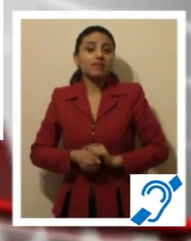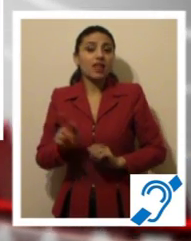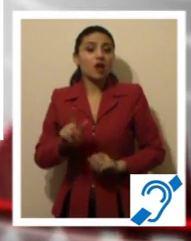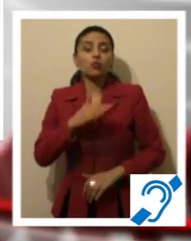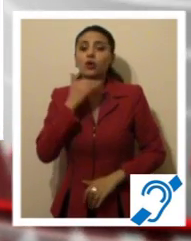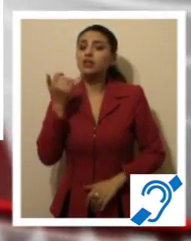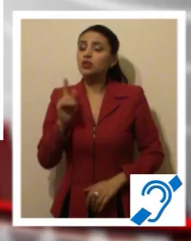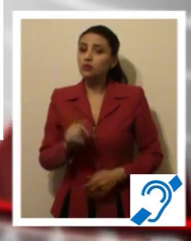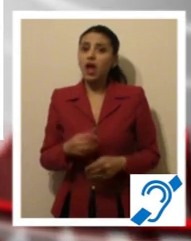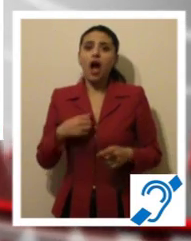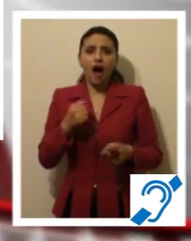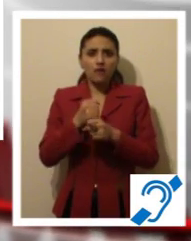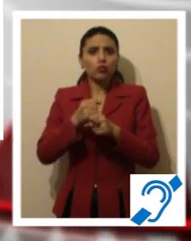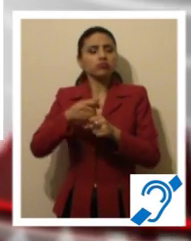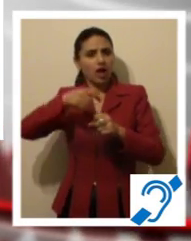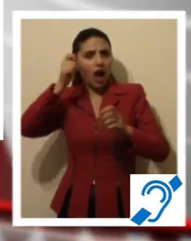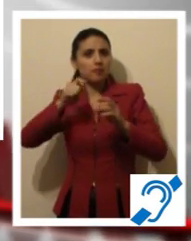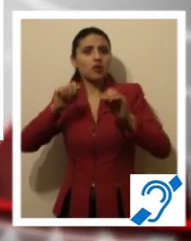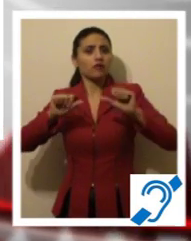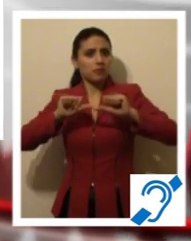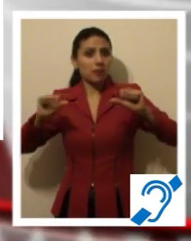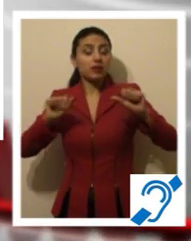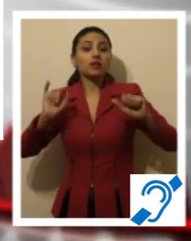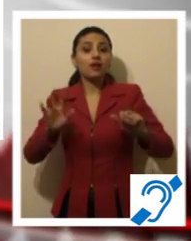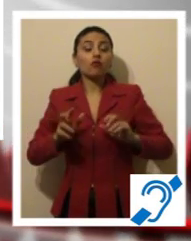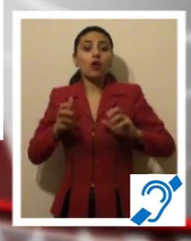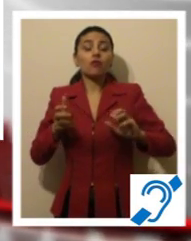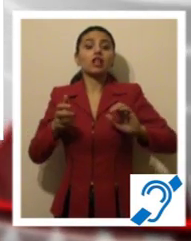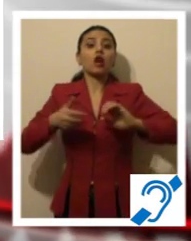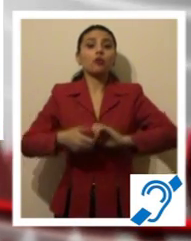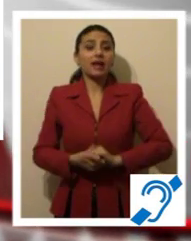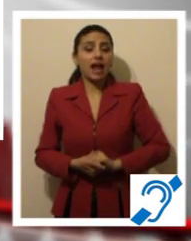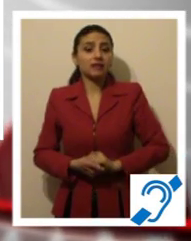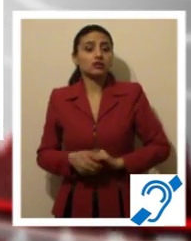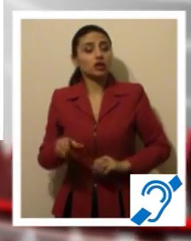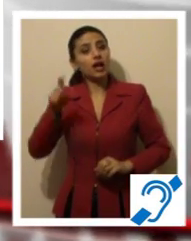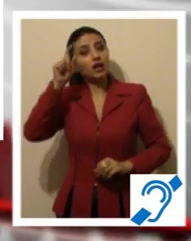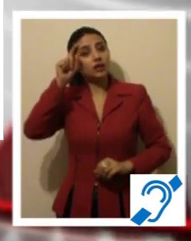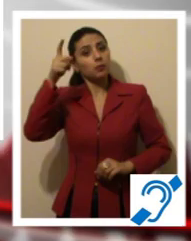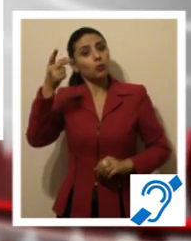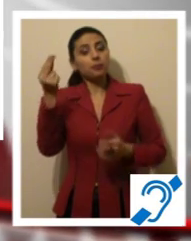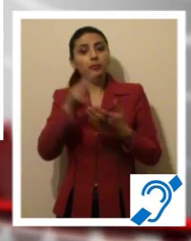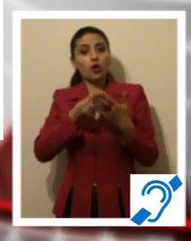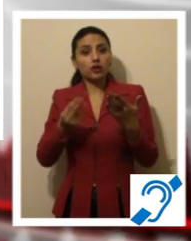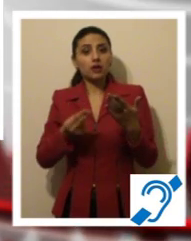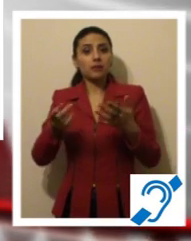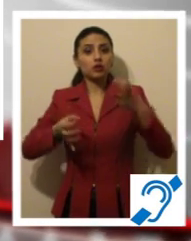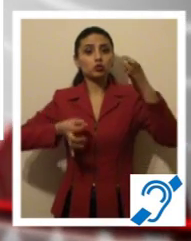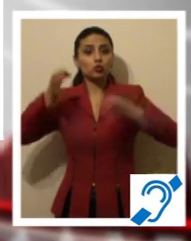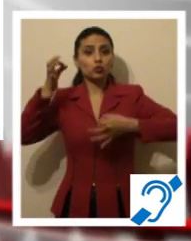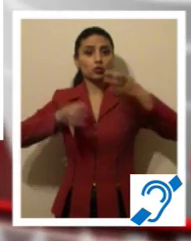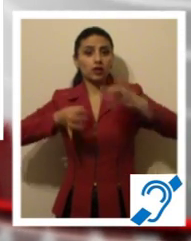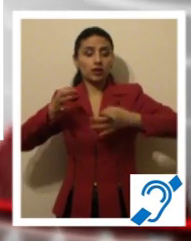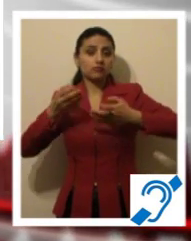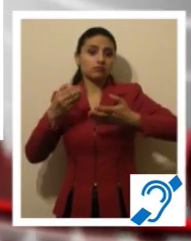insuficiente și este zona, o știți, toată lumea știe, este foarte, foarte încărcată. Și ne gândim la un proiect pe